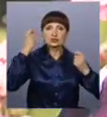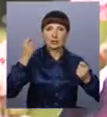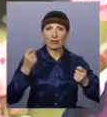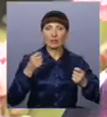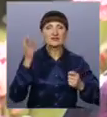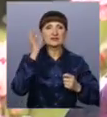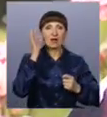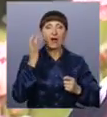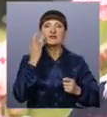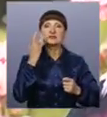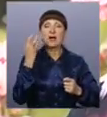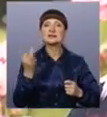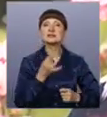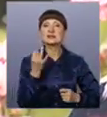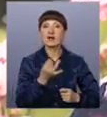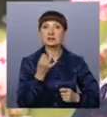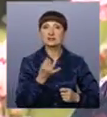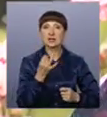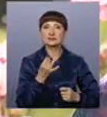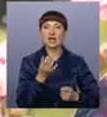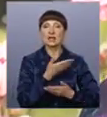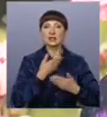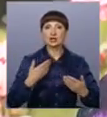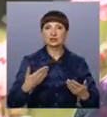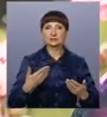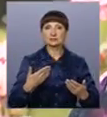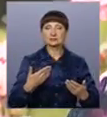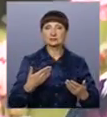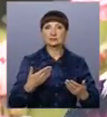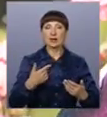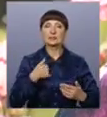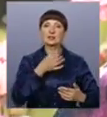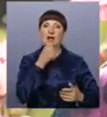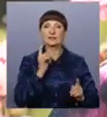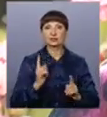наши. Он интересовался нашими предпочтениями.